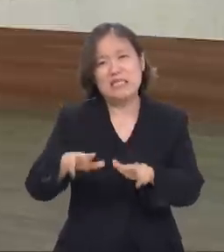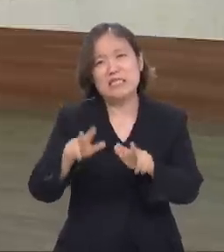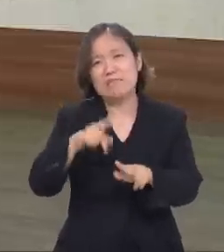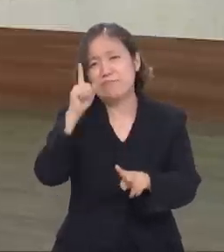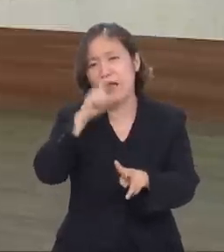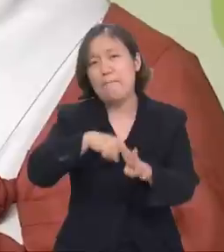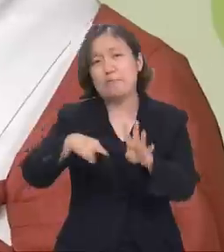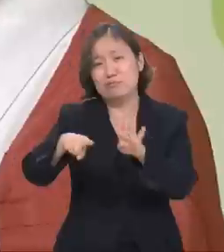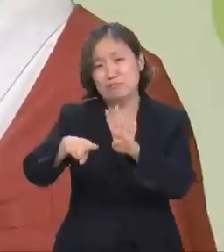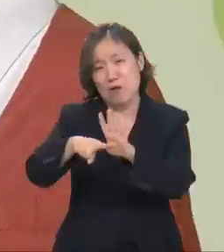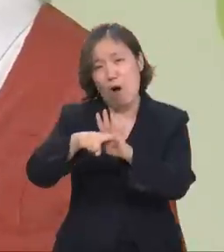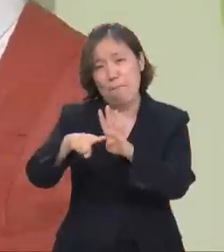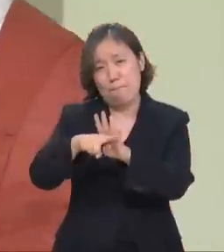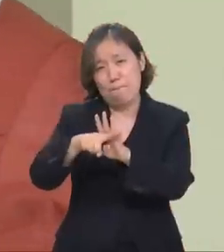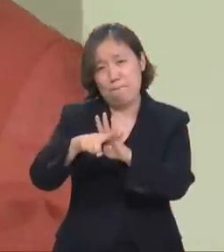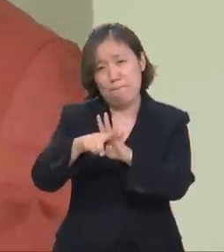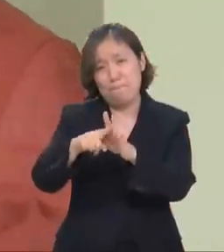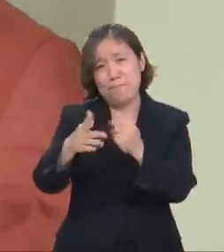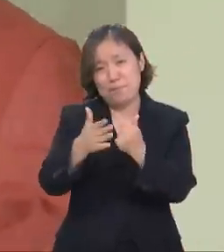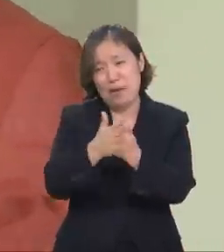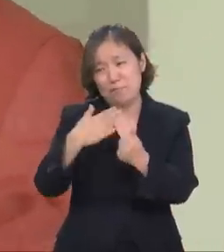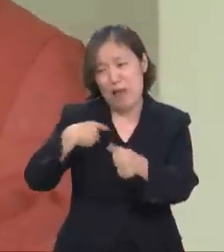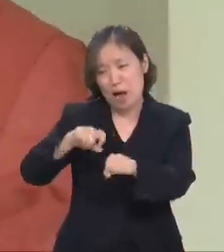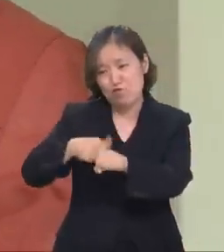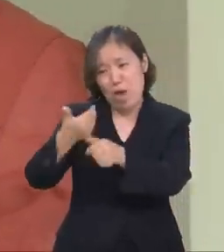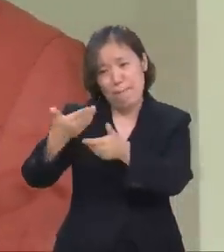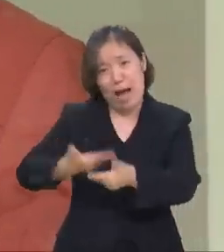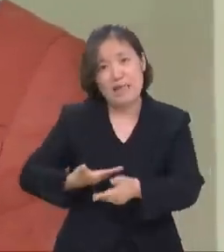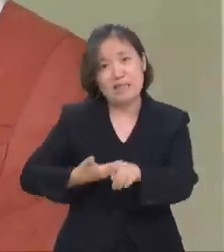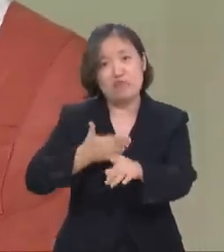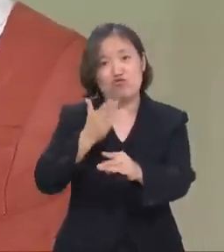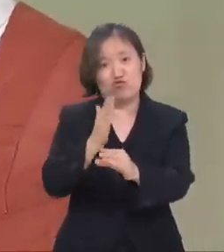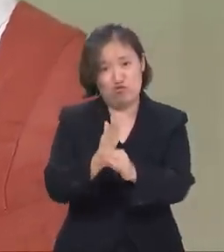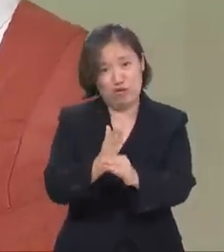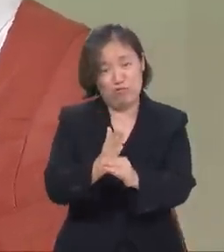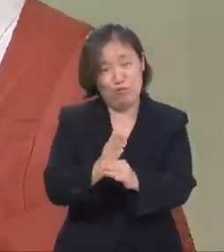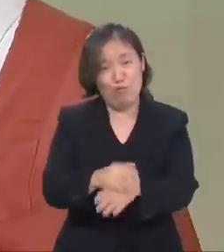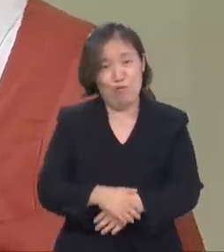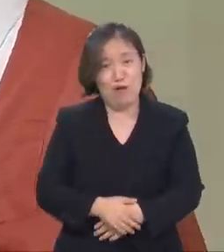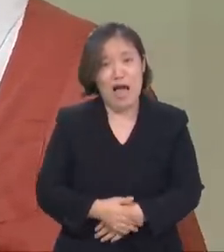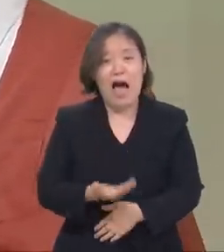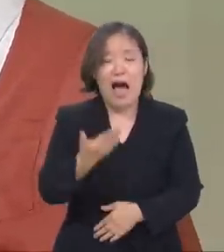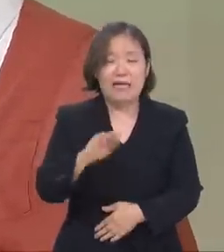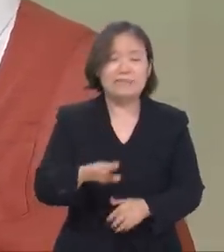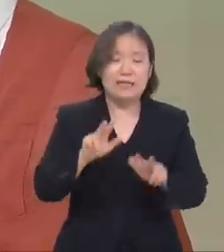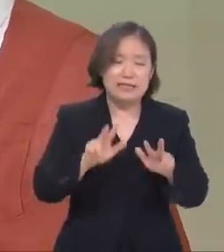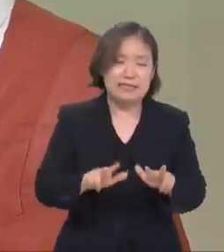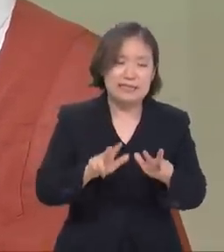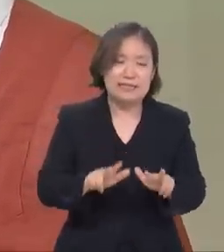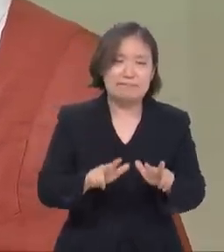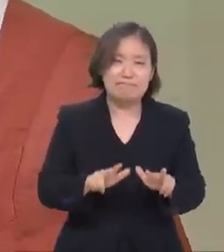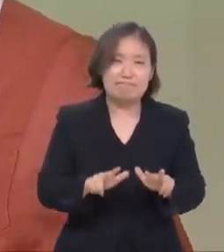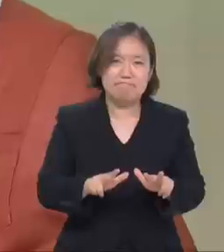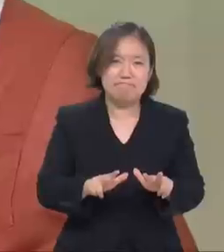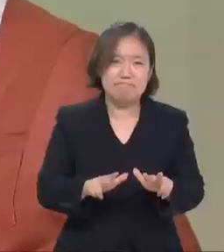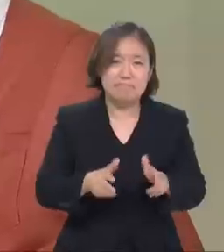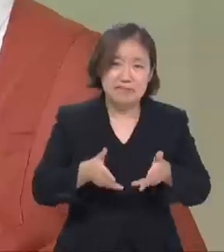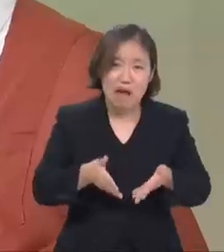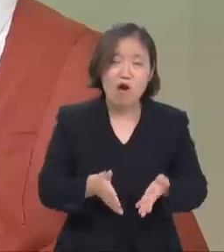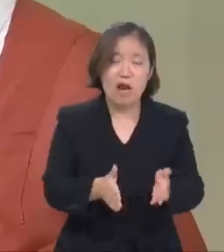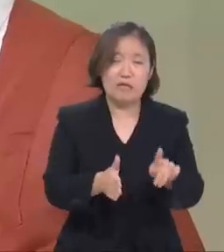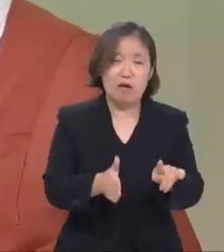몫이었고 그나마 어렸을 때 열심히 법화경을 독송하면서 닦았던 공덕과